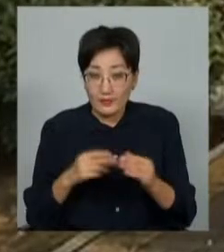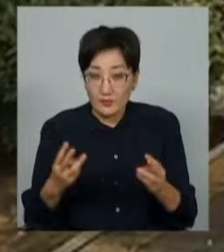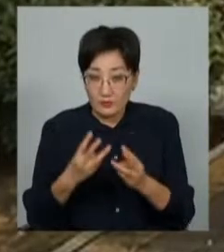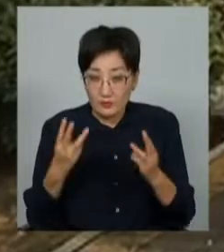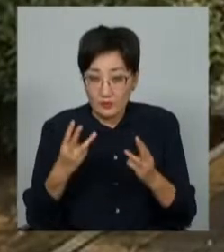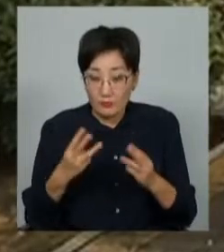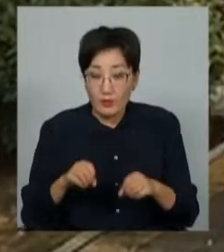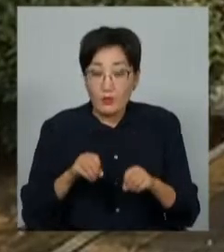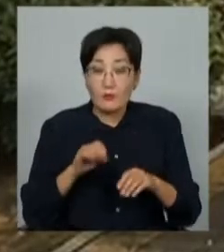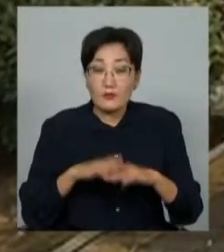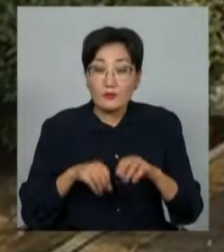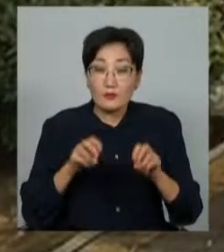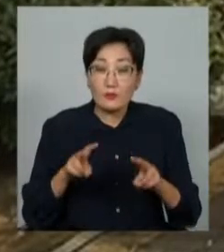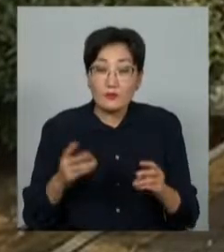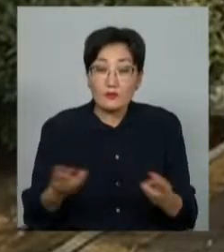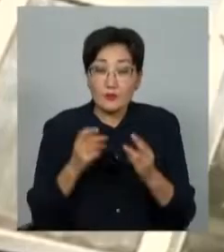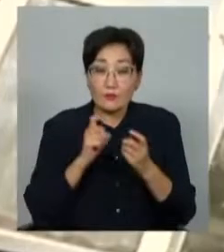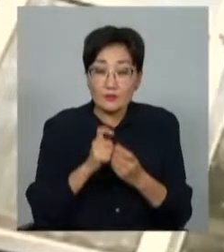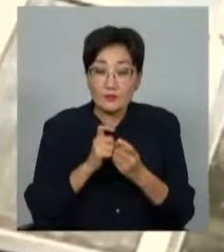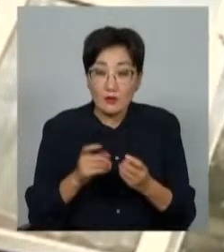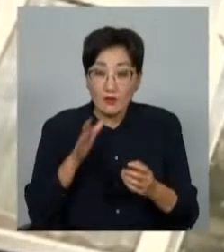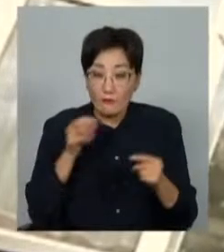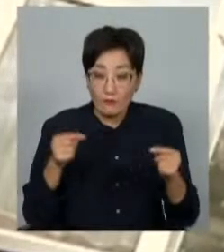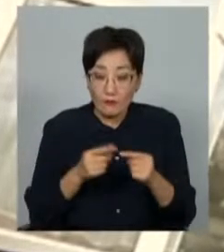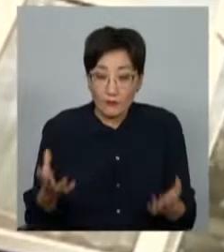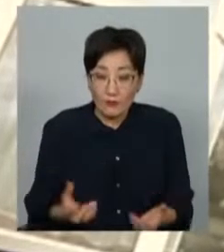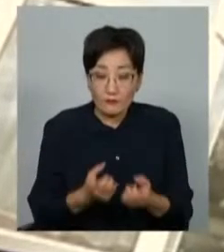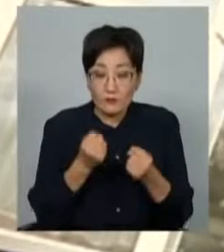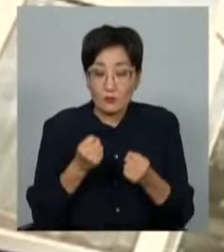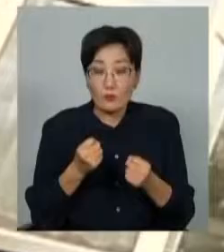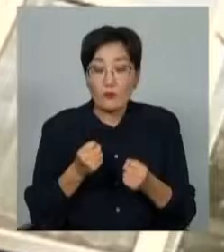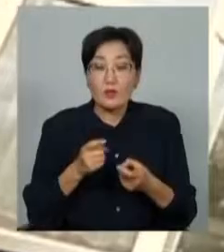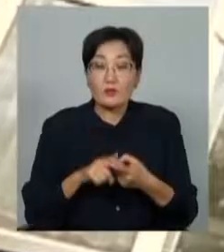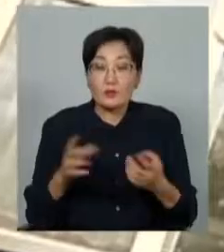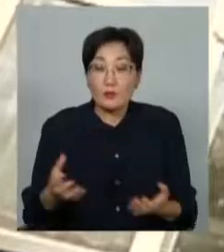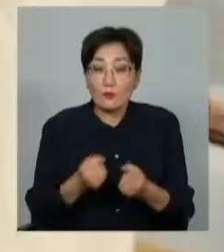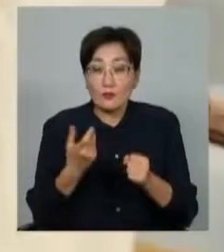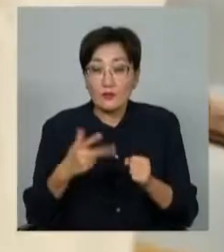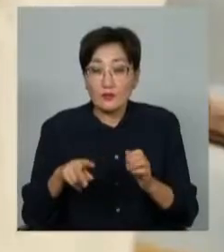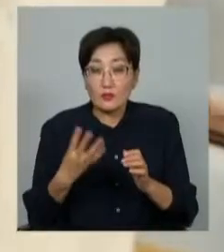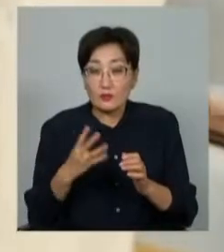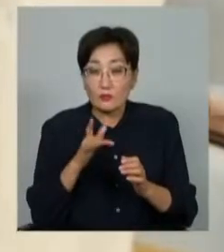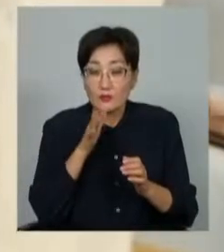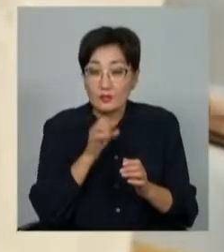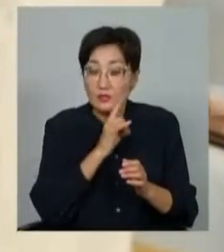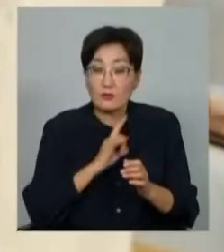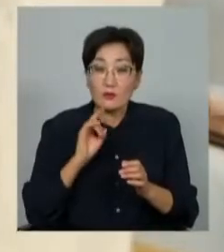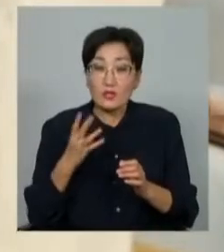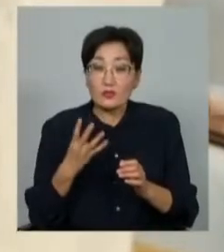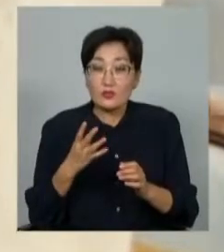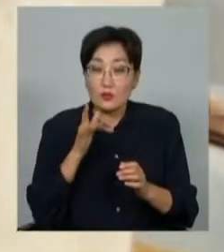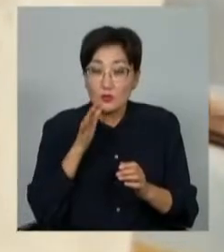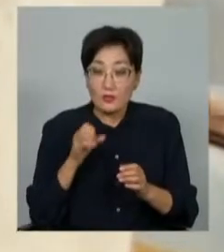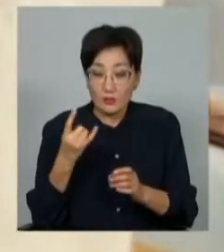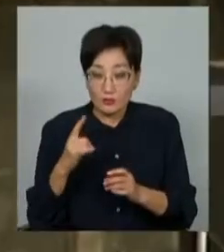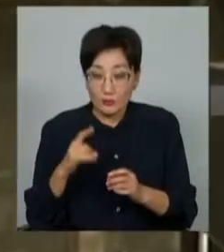благодаря профессионализму огнеборцев их удалось вовремя эвакуировать. Среди спасенных 34-летняя женщина и ее 4-летний